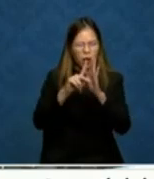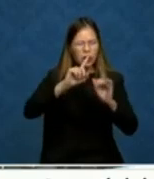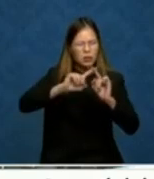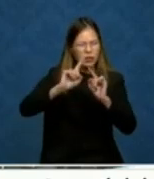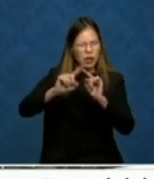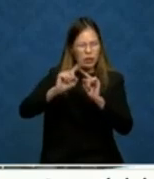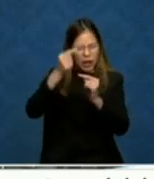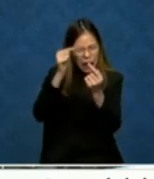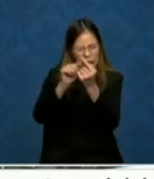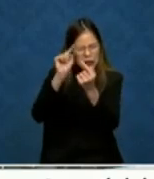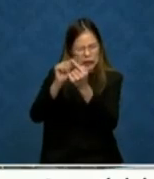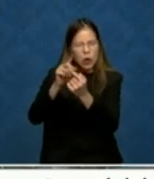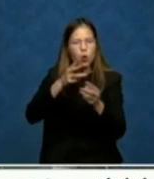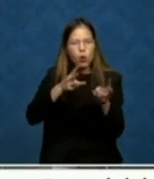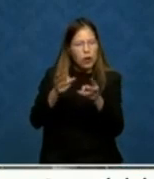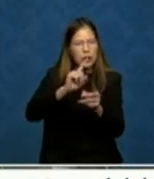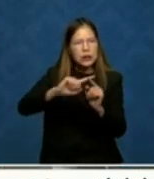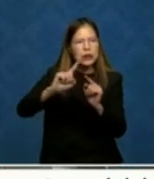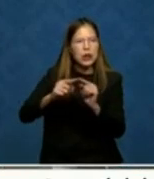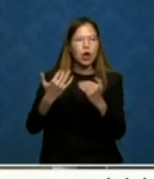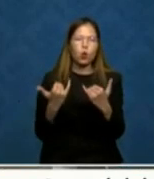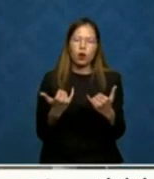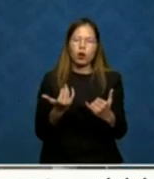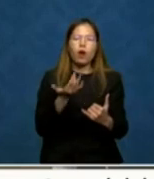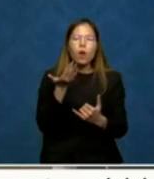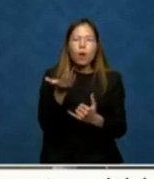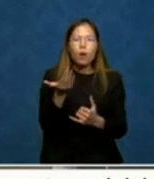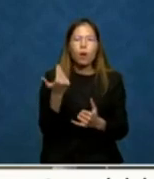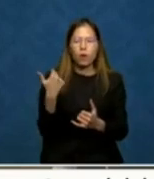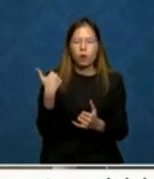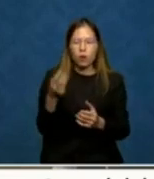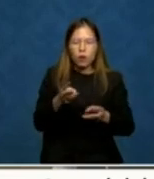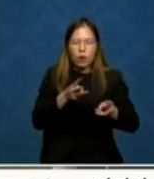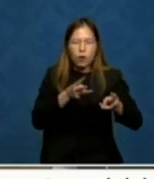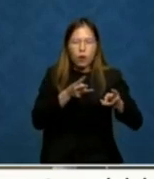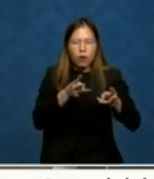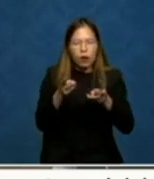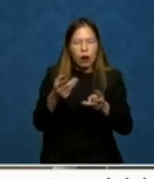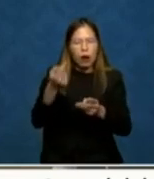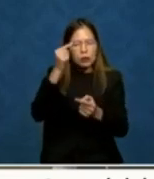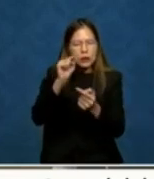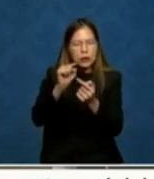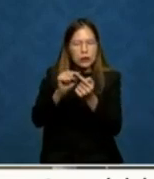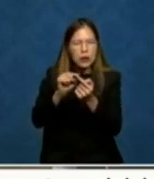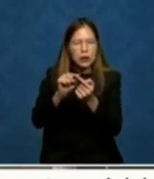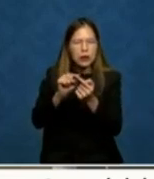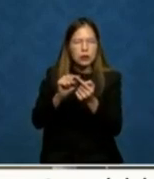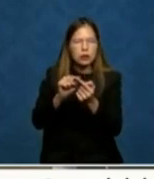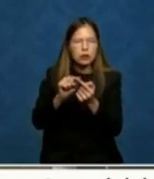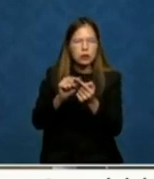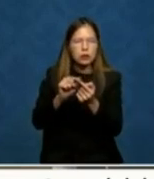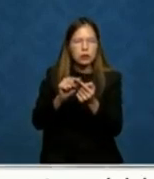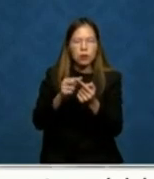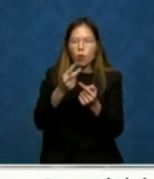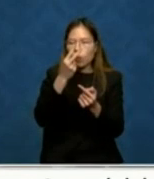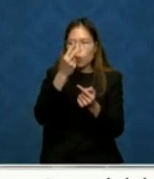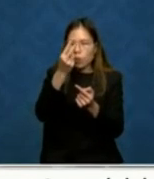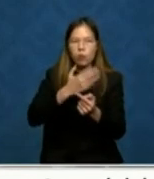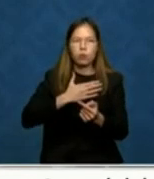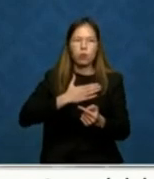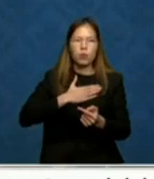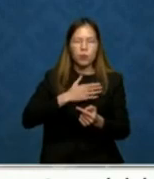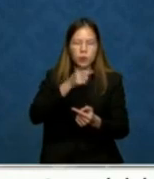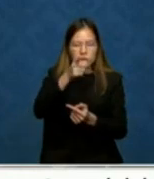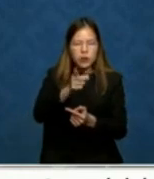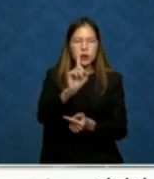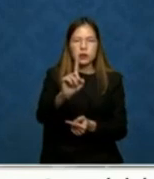างครบถ้วนวันนี้ผมอยากจะขออนุญาตชี้ให้เห็นอีกมุมนึงครับที่เป็นมุมมองที่มีอยู่จ